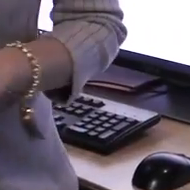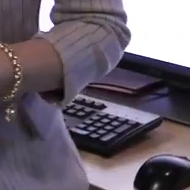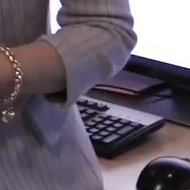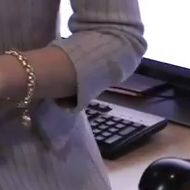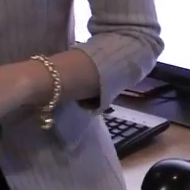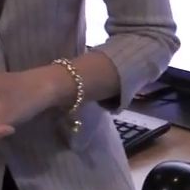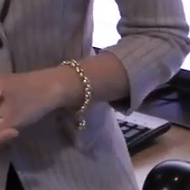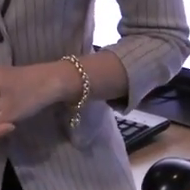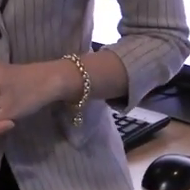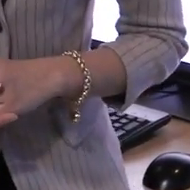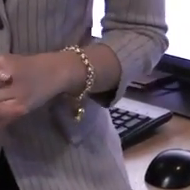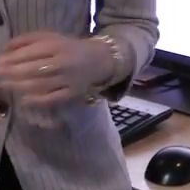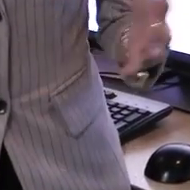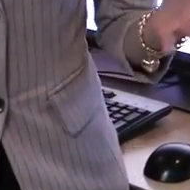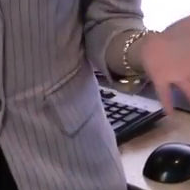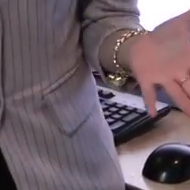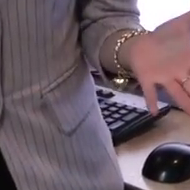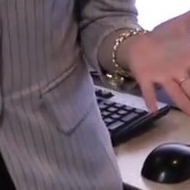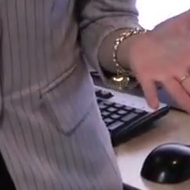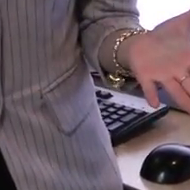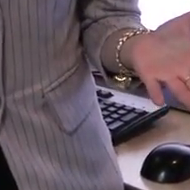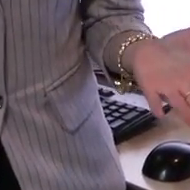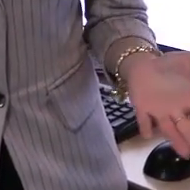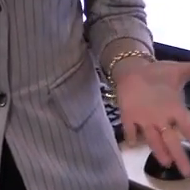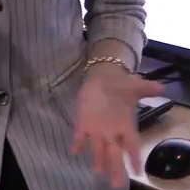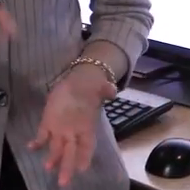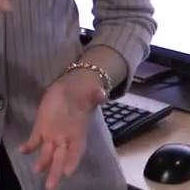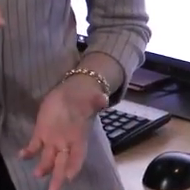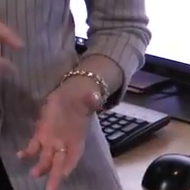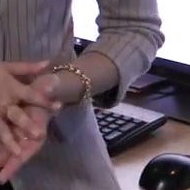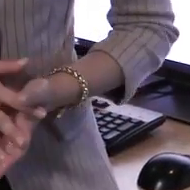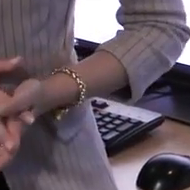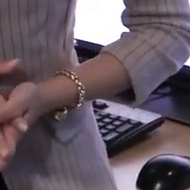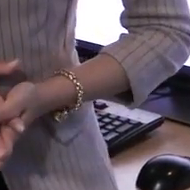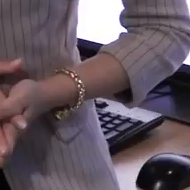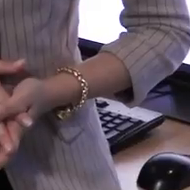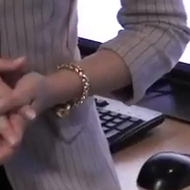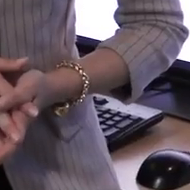Hai, saya Syahira Izzati Yaakob. Untuk mendapatkan perkembangan terkini dan sahih